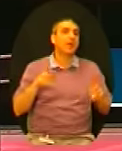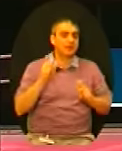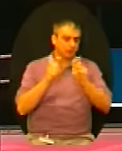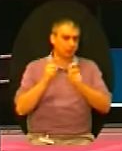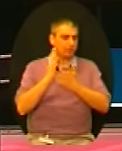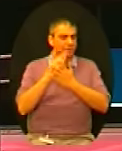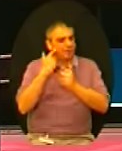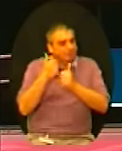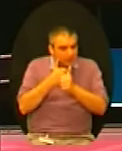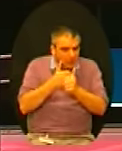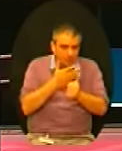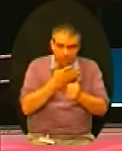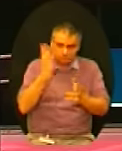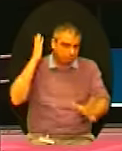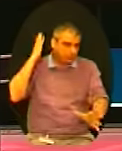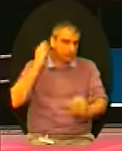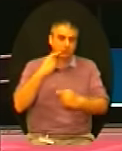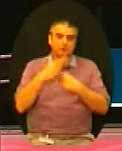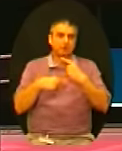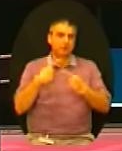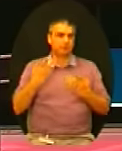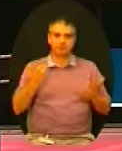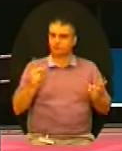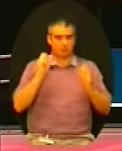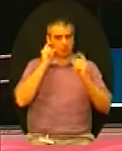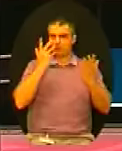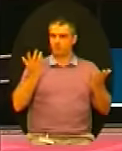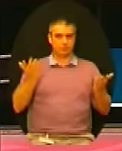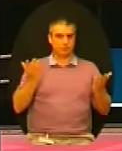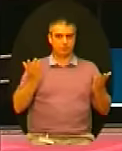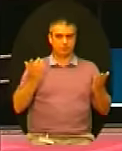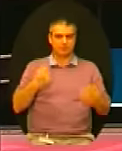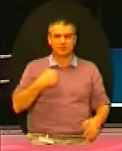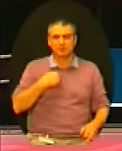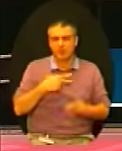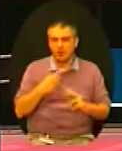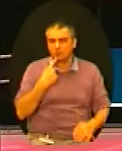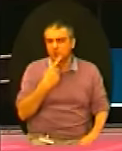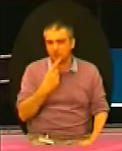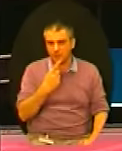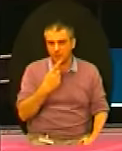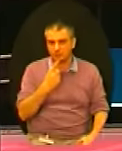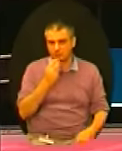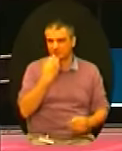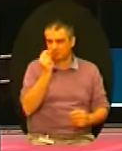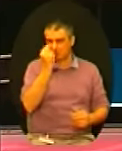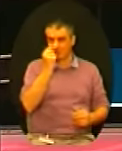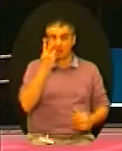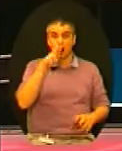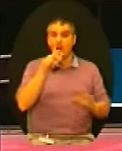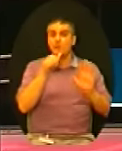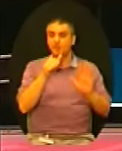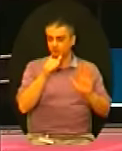שהכירו ועקבו אחריו במהלך השנים לא הופתעו. אני רק רוצה לומר, לספר איזו אנקדוטה,